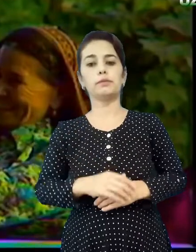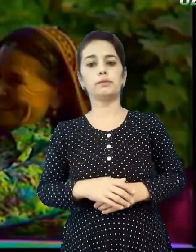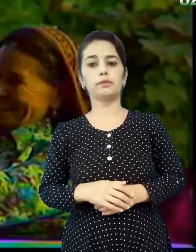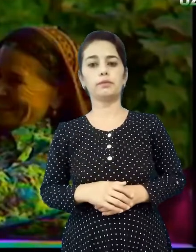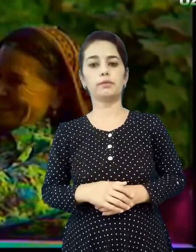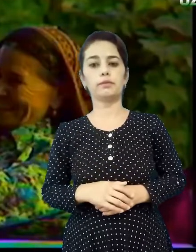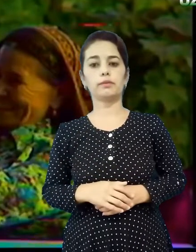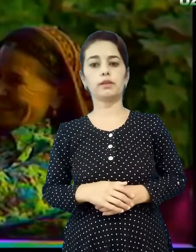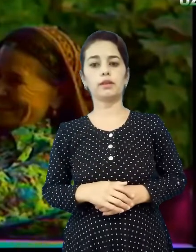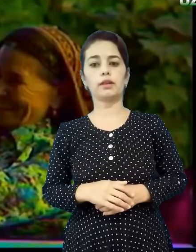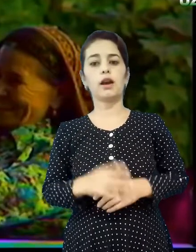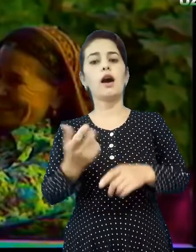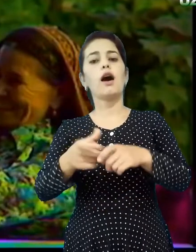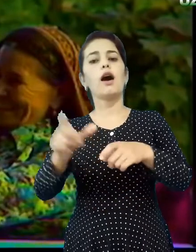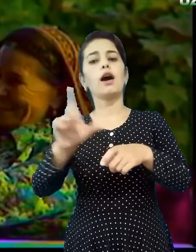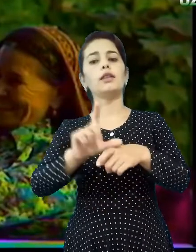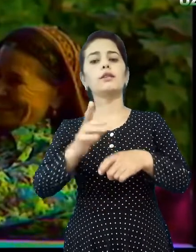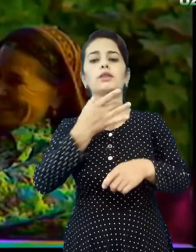turardi.